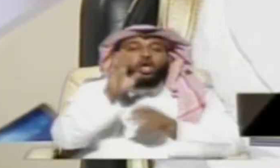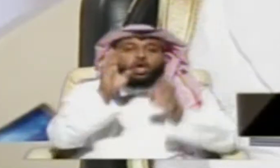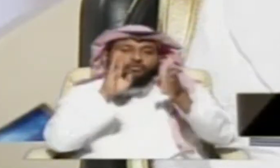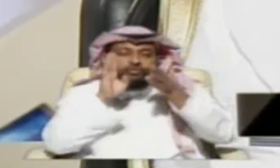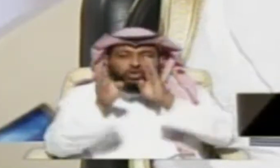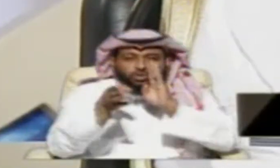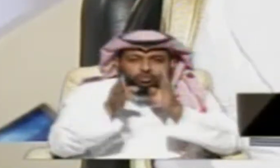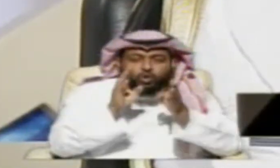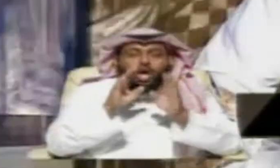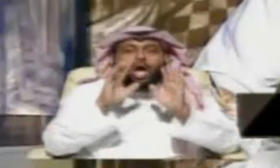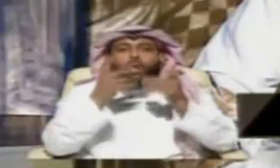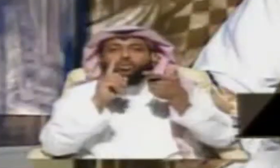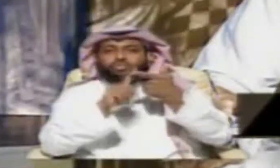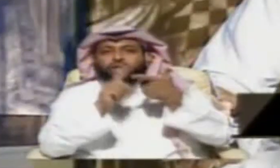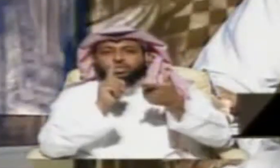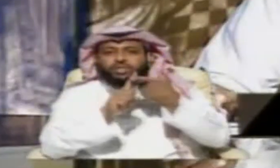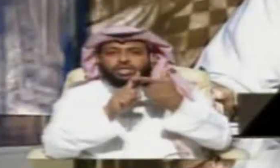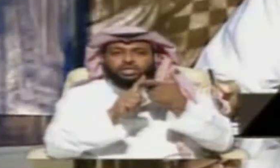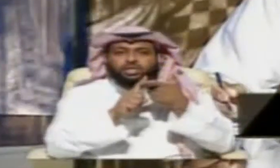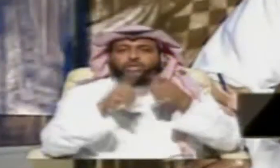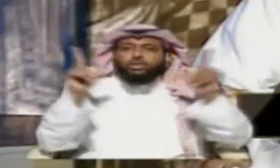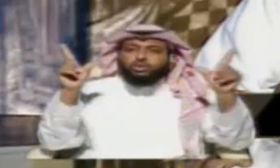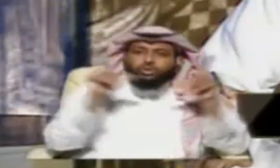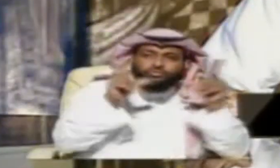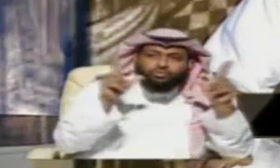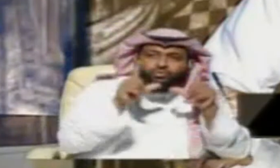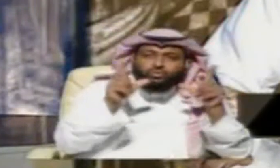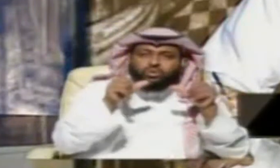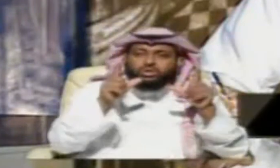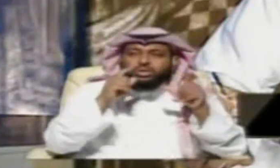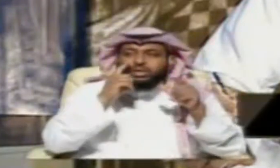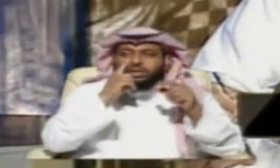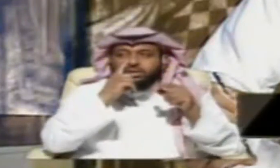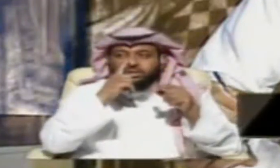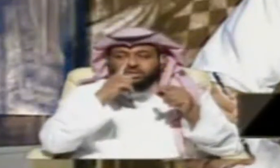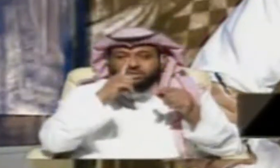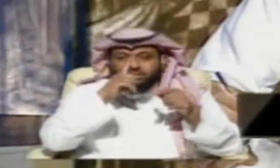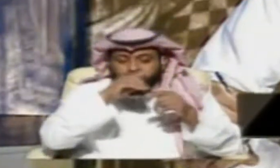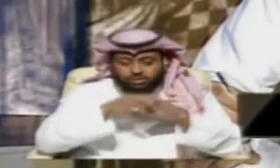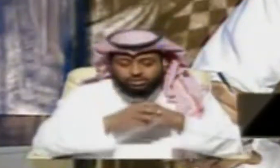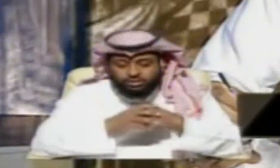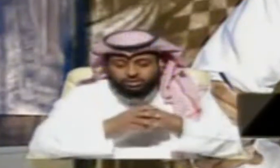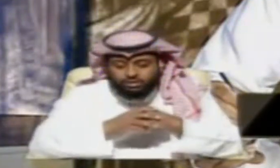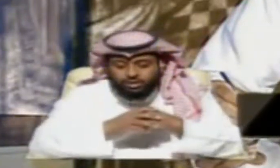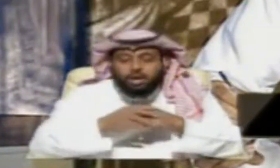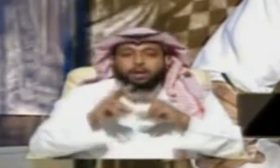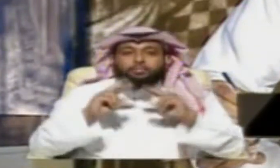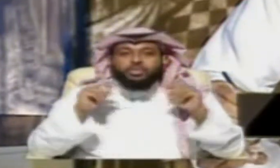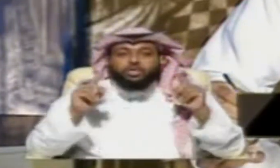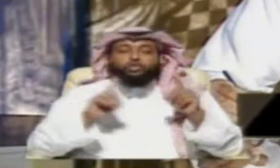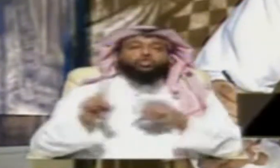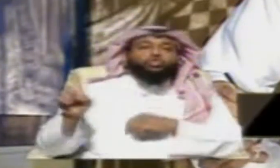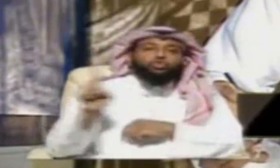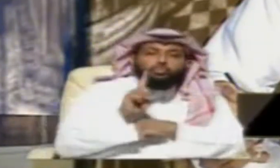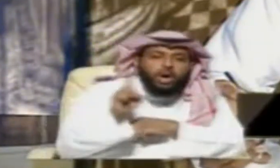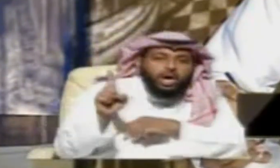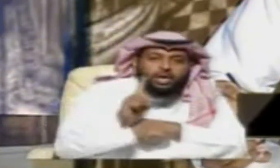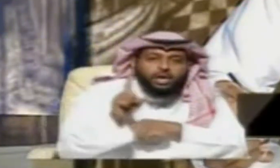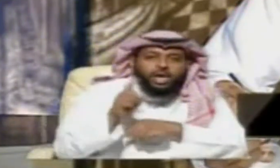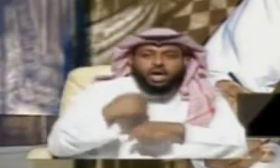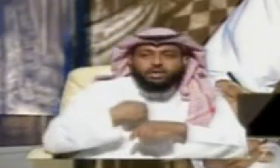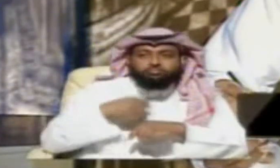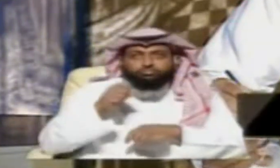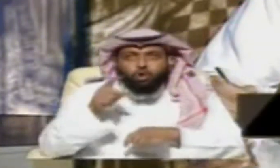التلفزيونية أذكر الله دائما وأسبح، فهل تسبيحي وذكري لله